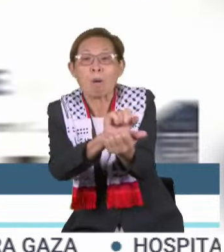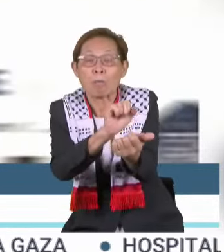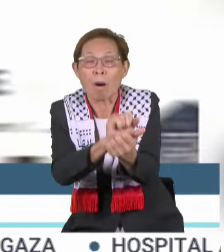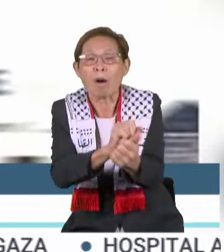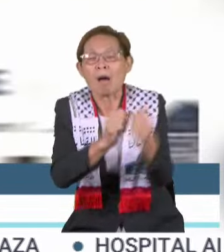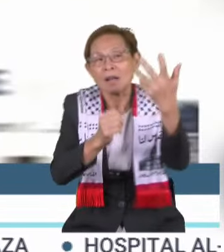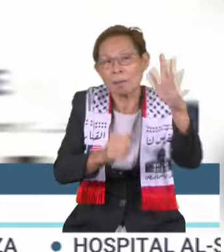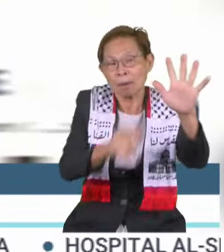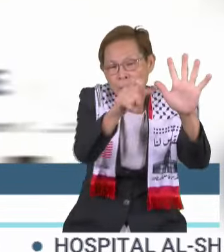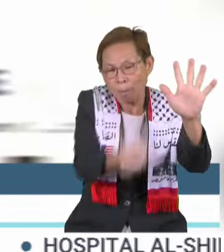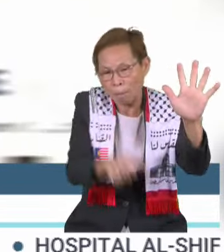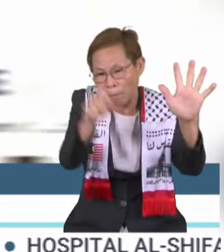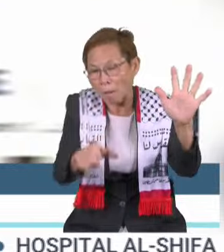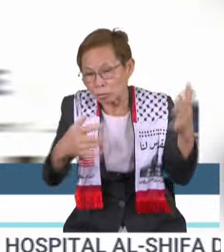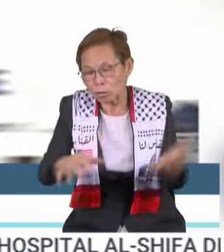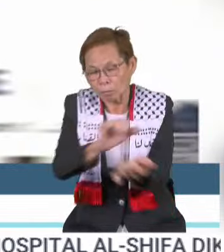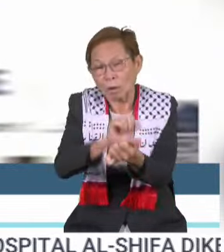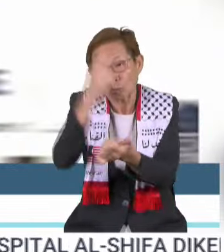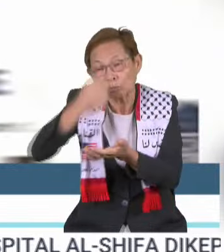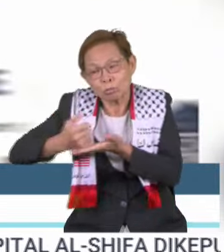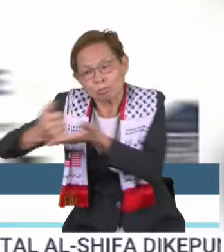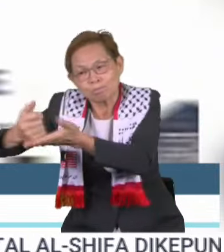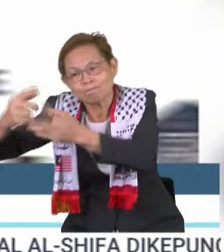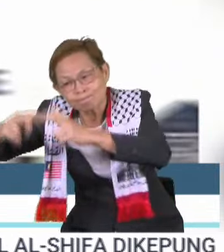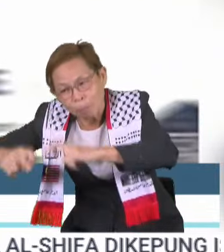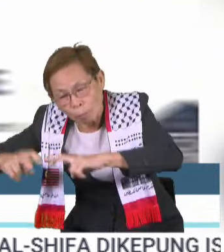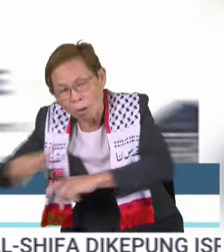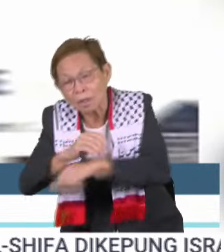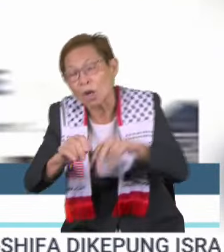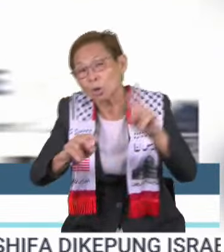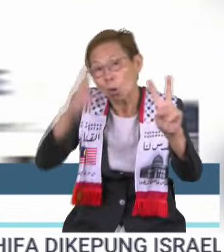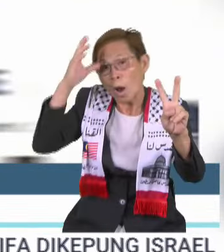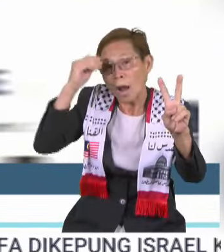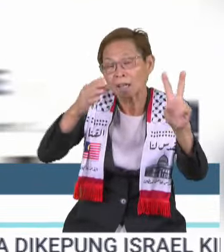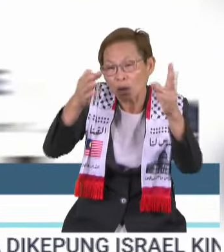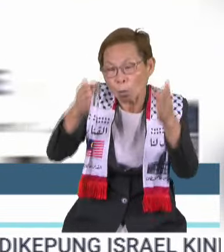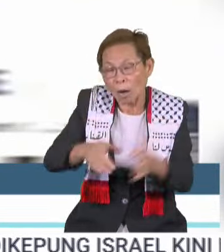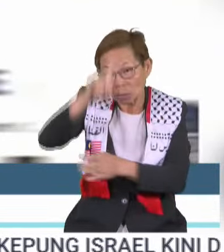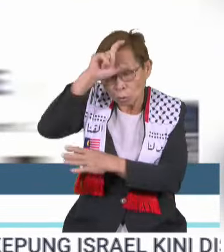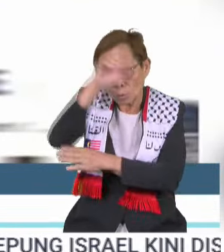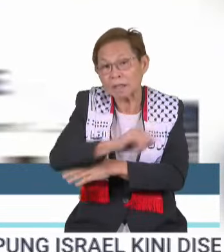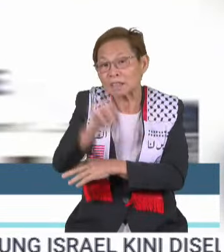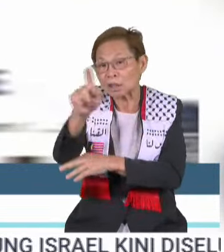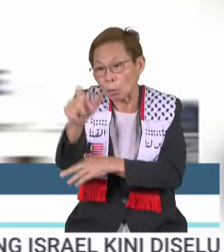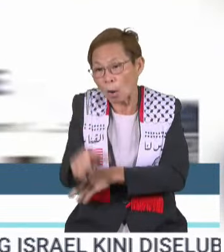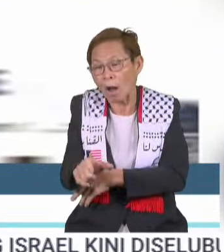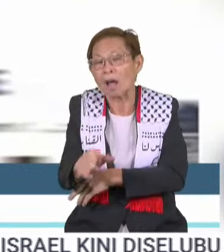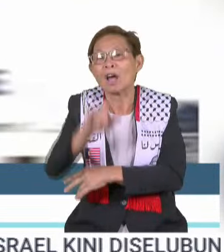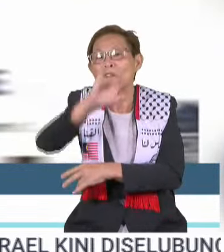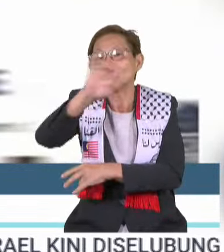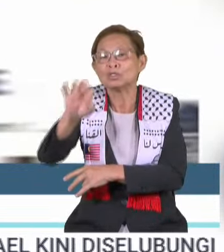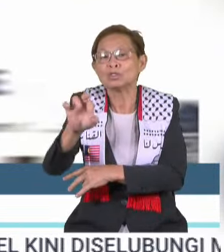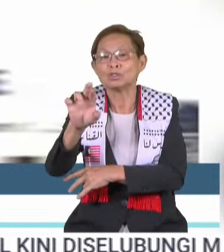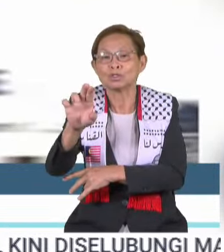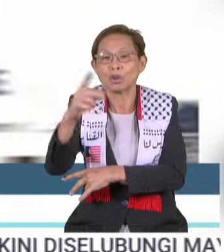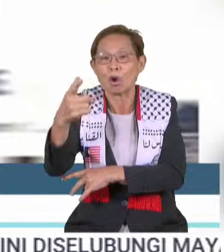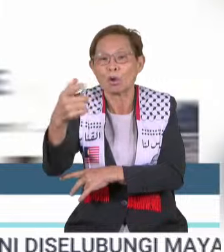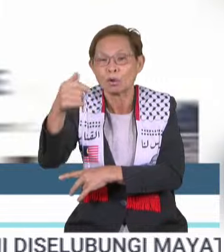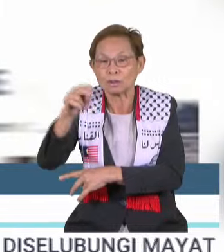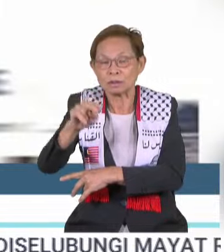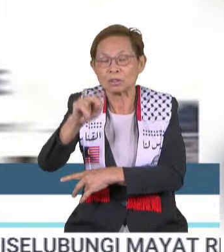keseluruhan, 15 individu telah ditahan untuk bantu siasatan, termasuk 2 lelaki warga Turki dan 1 lelaki warga Georgia.